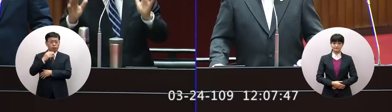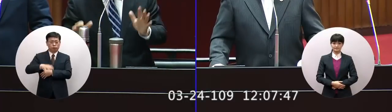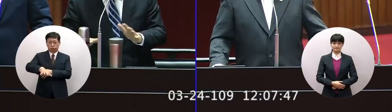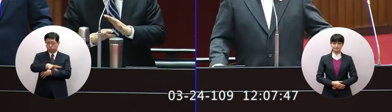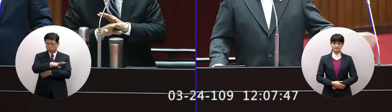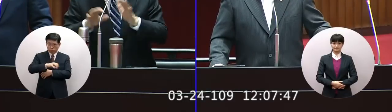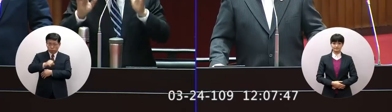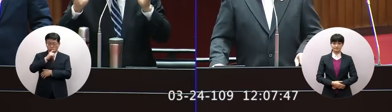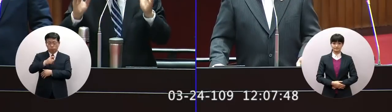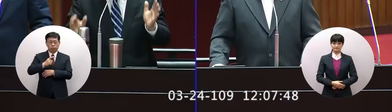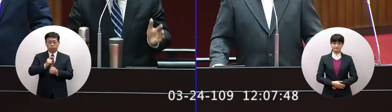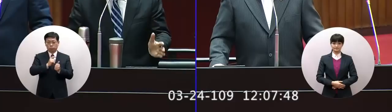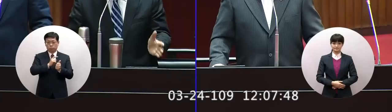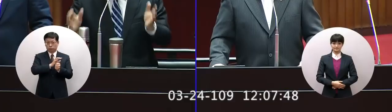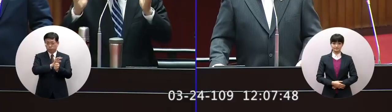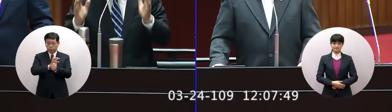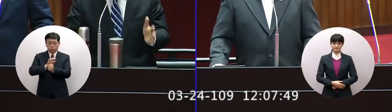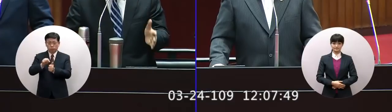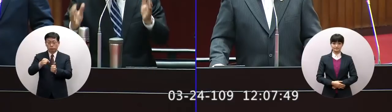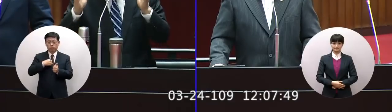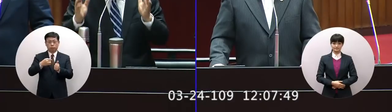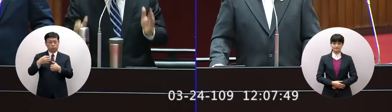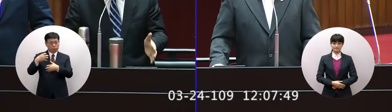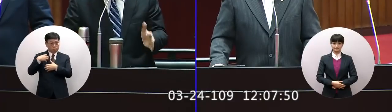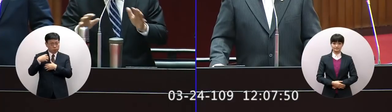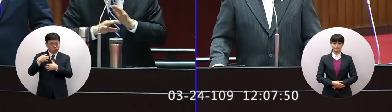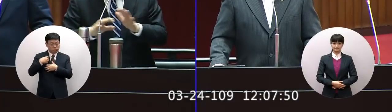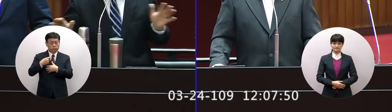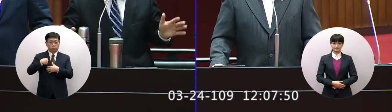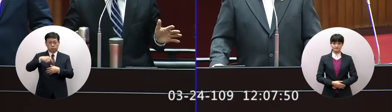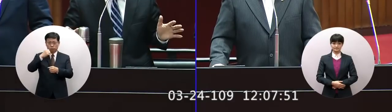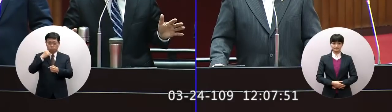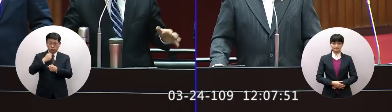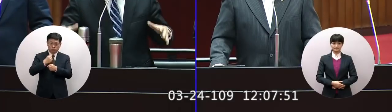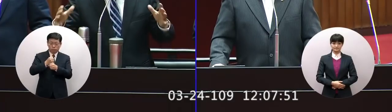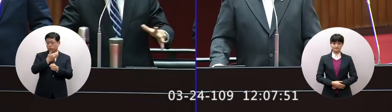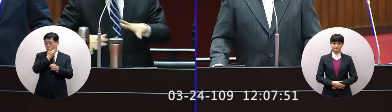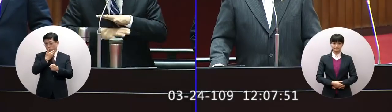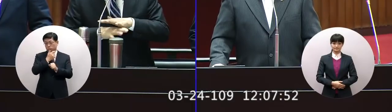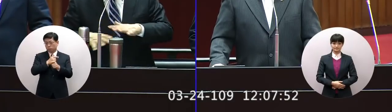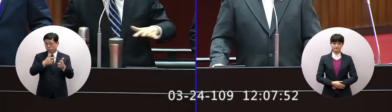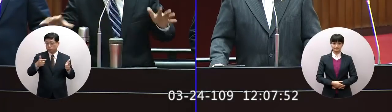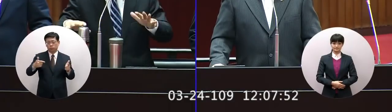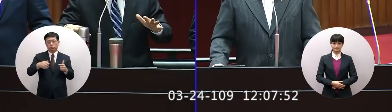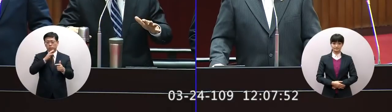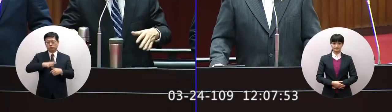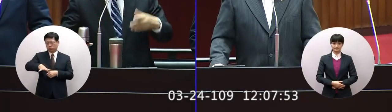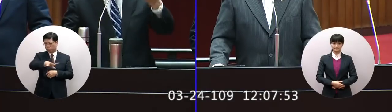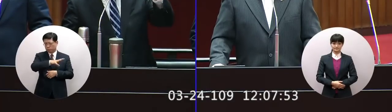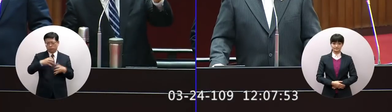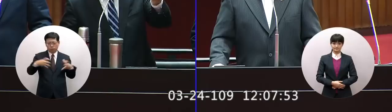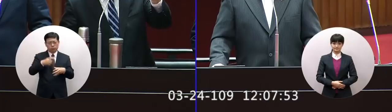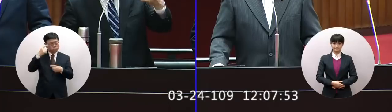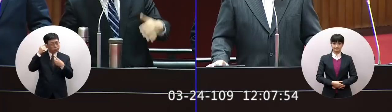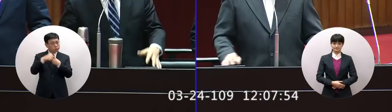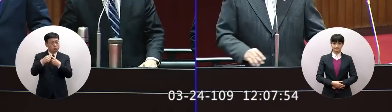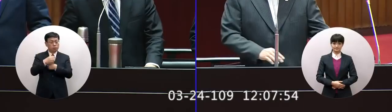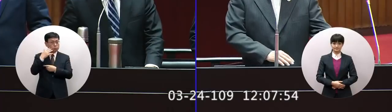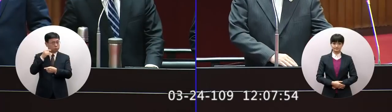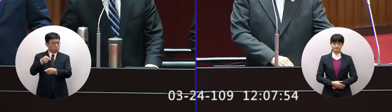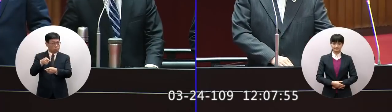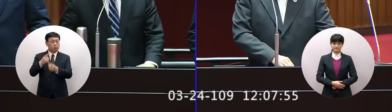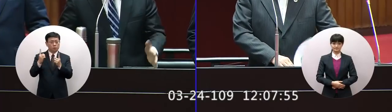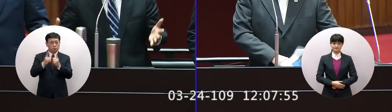个相关薪级福利各种方面考虑的是全体，所以如果这一方